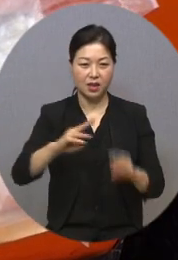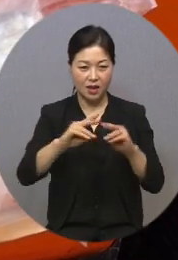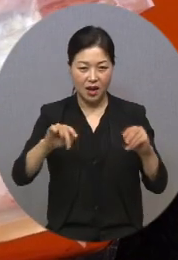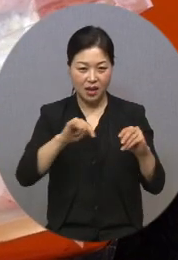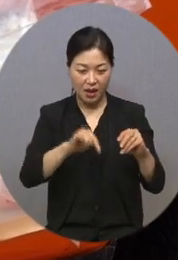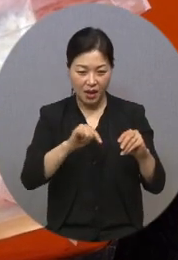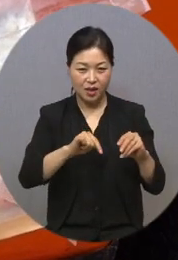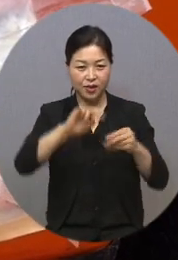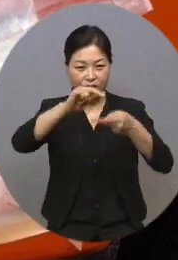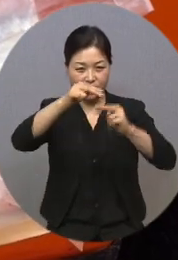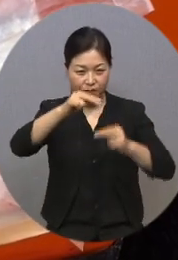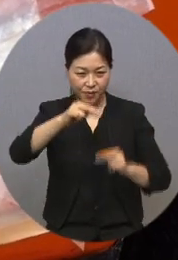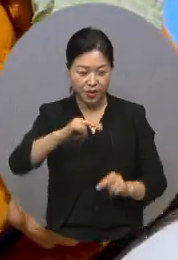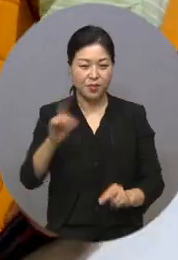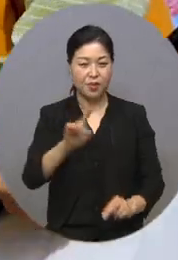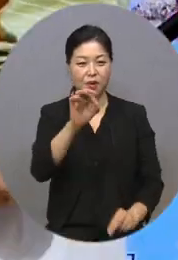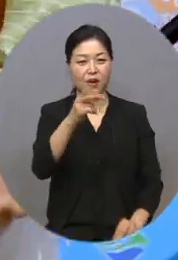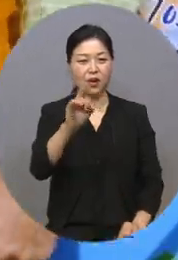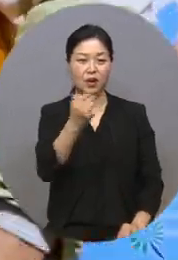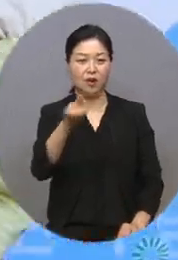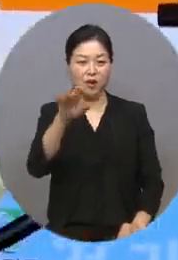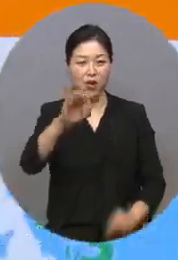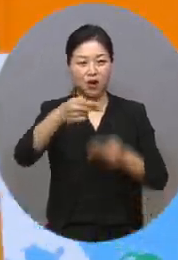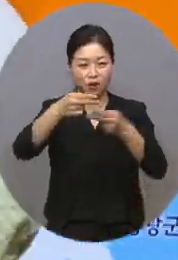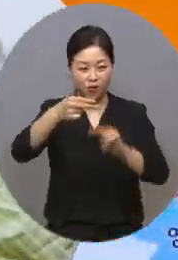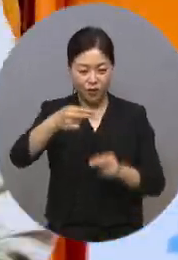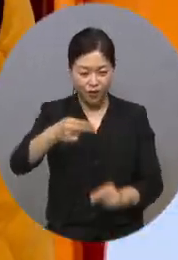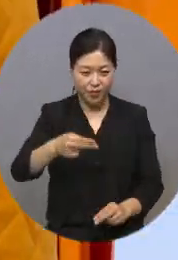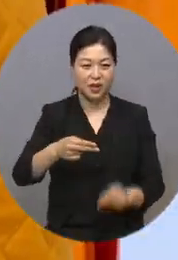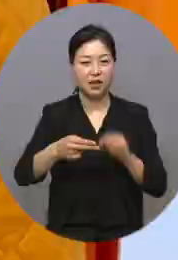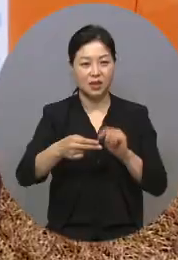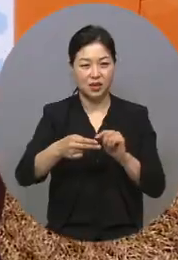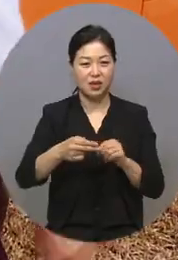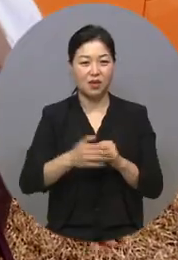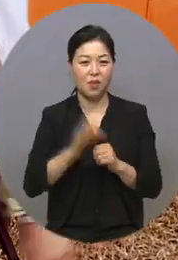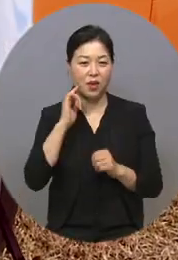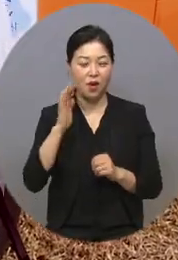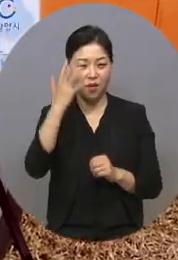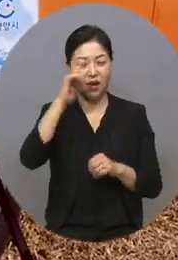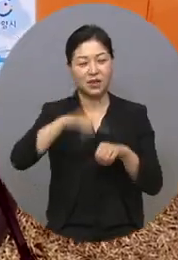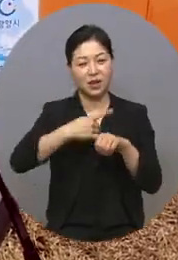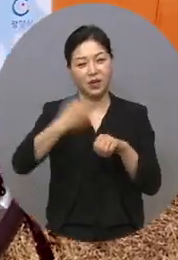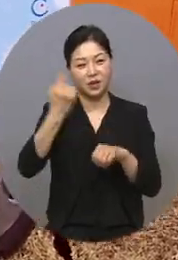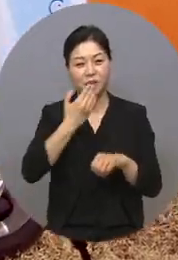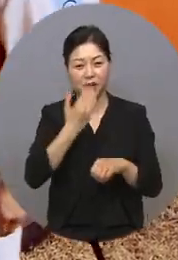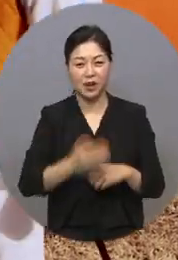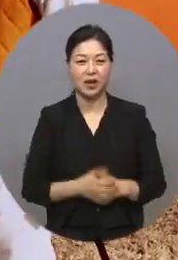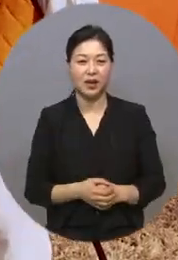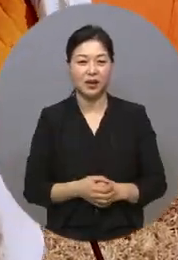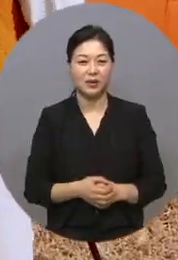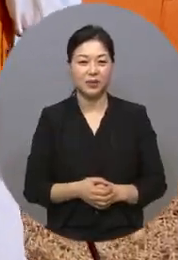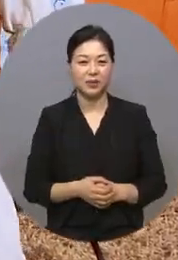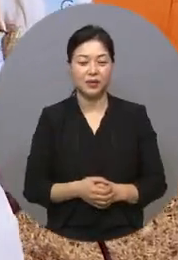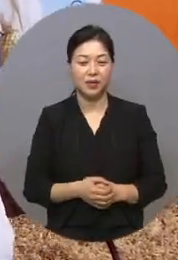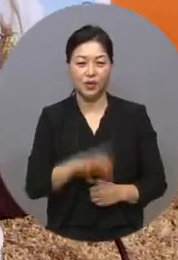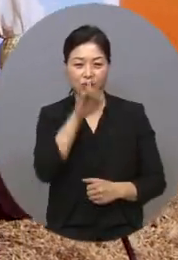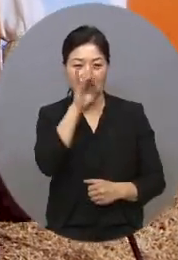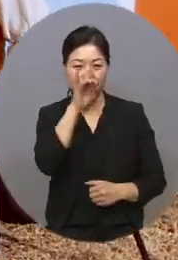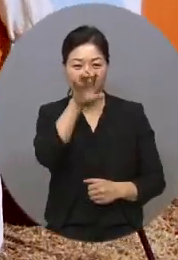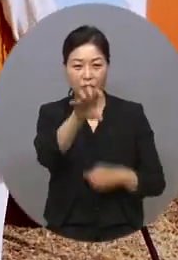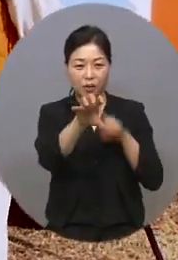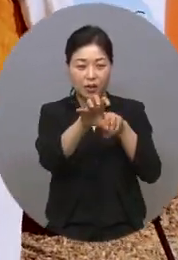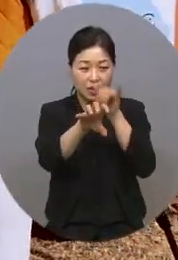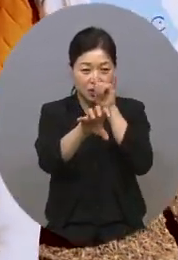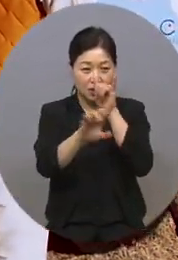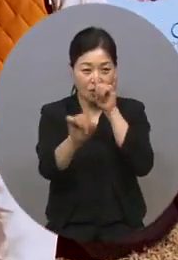뭐냐 영광 굴비. 요거 먹으면 영광이 그냥 찾아옵니다. 자 그리고 바로 앞을 딱 중심을 잡고 있는 바로 이거 여수